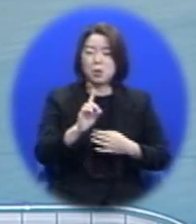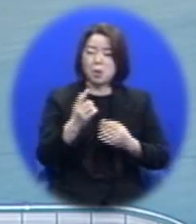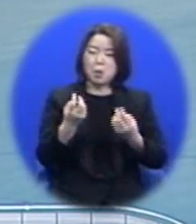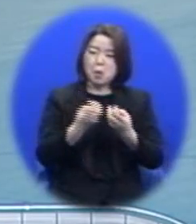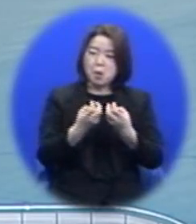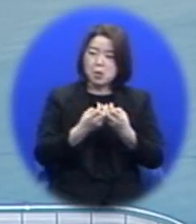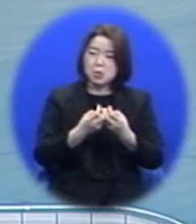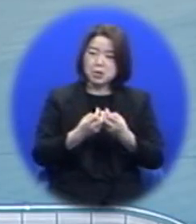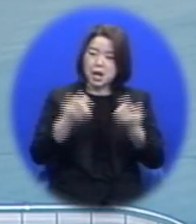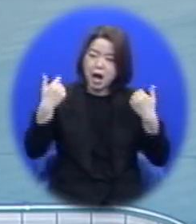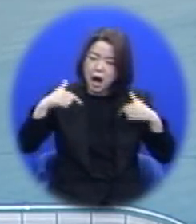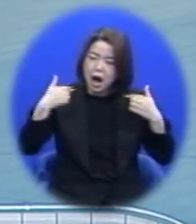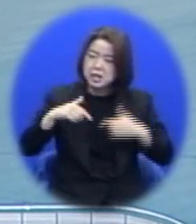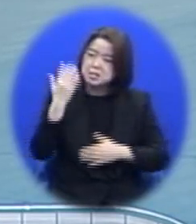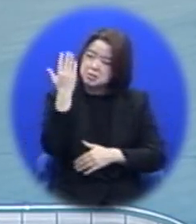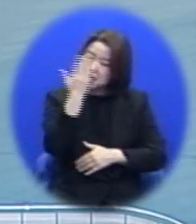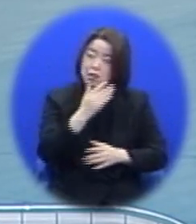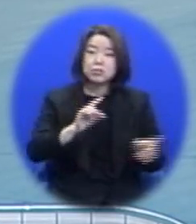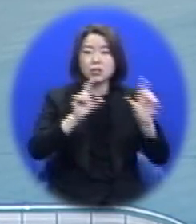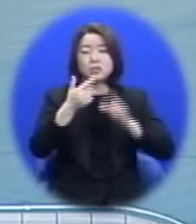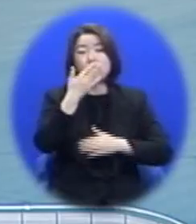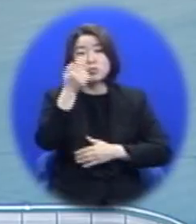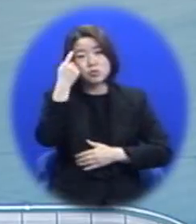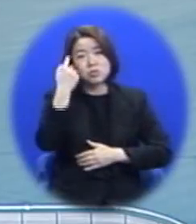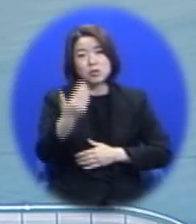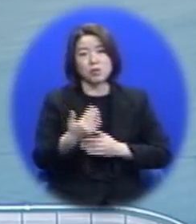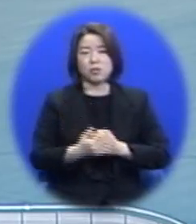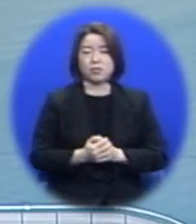깨끗하게 정결하게만 살 수 있어?